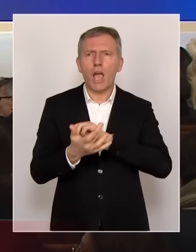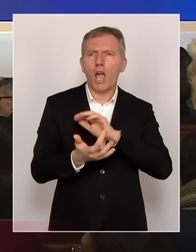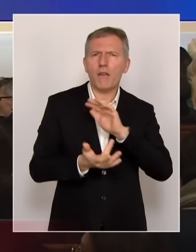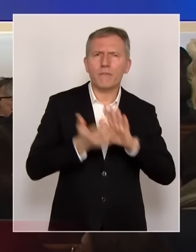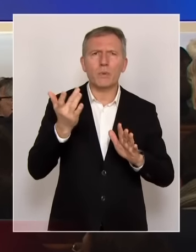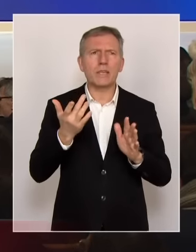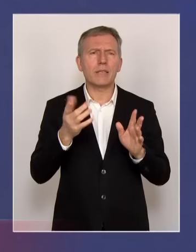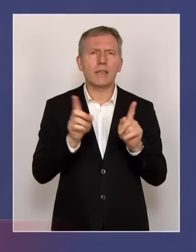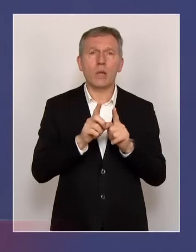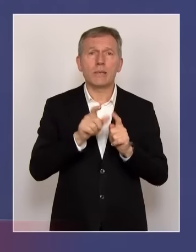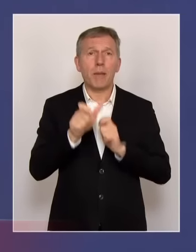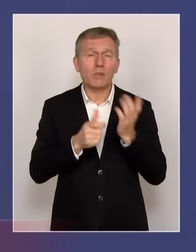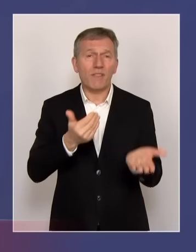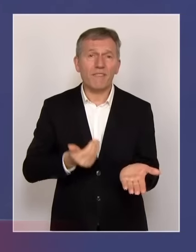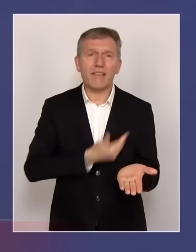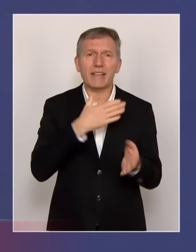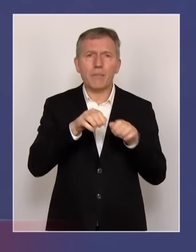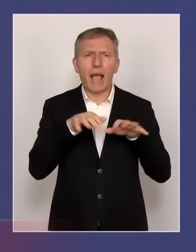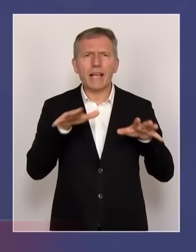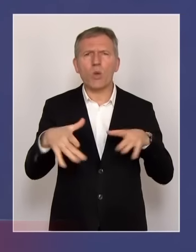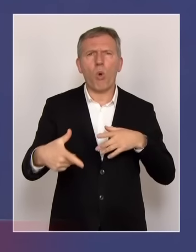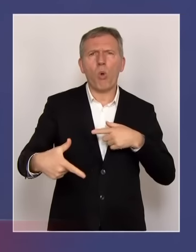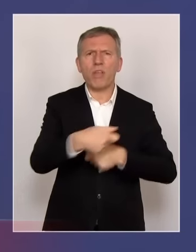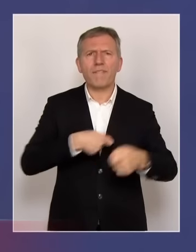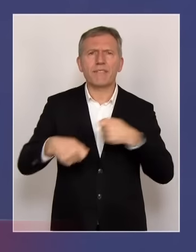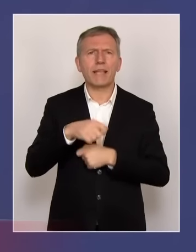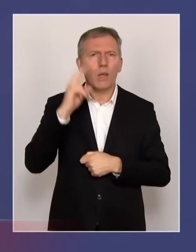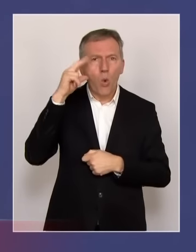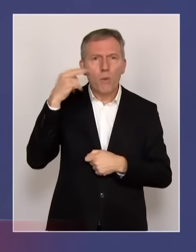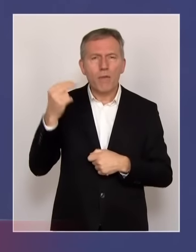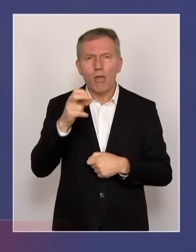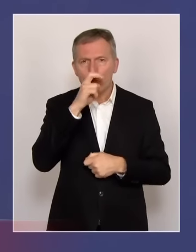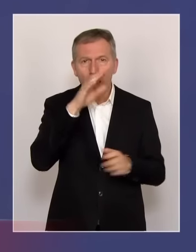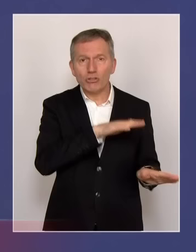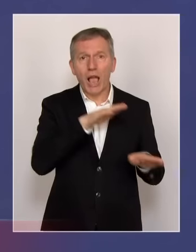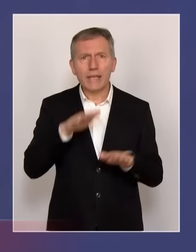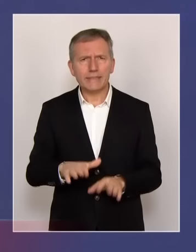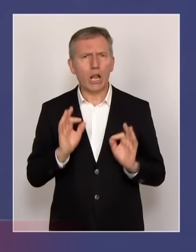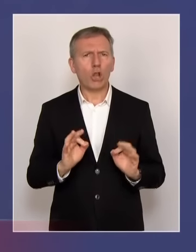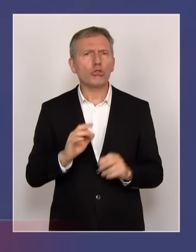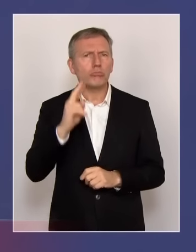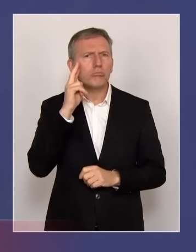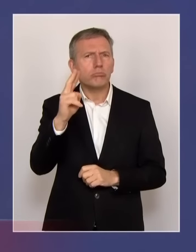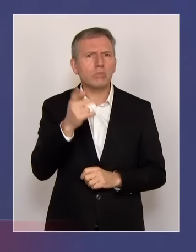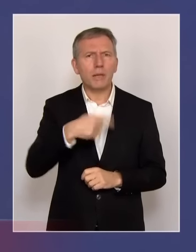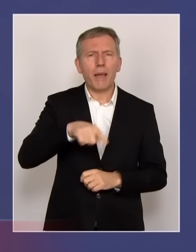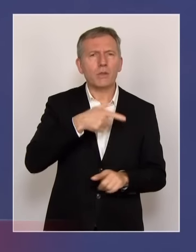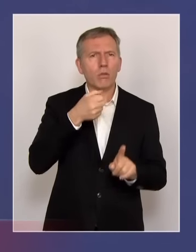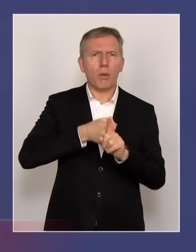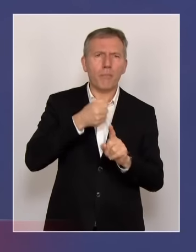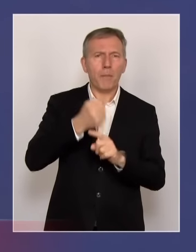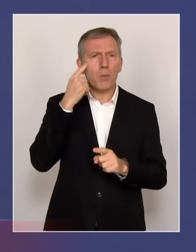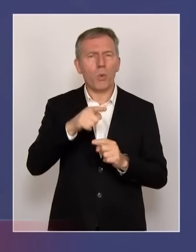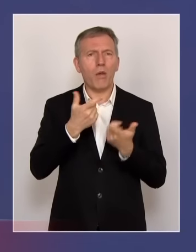aussi les victimes de réseaux de trafiquants, qui parfois recherchent l'asile légitime quand ils sont des combattants de la liberté,